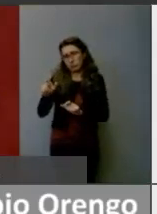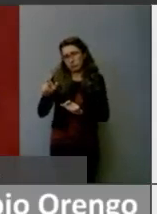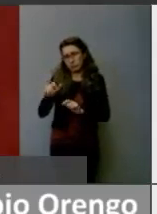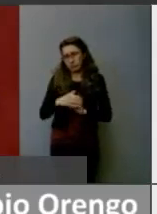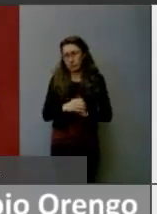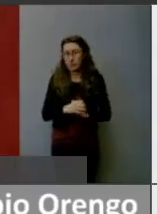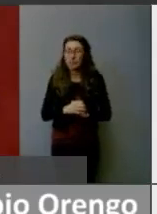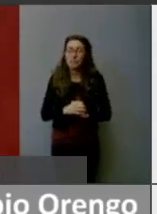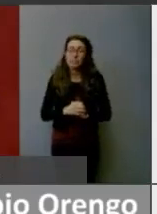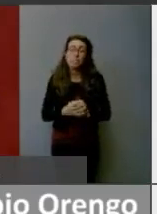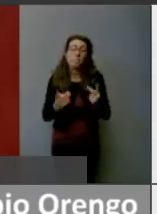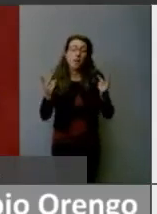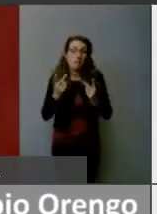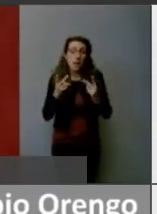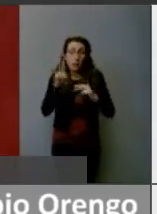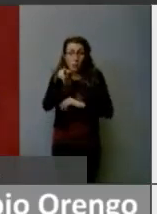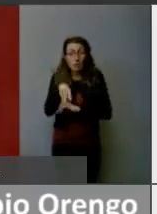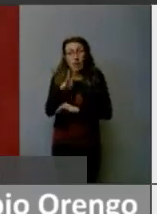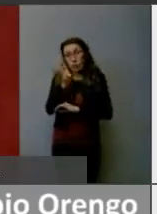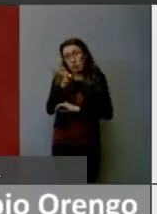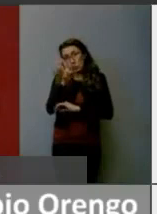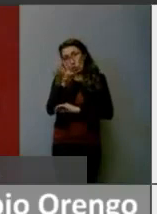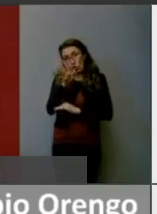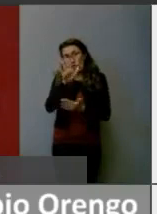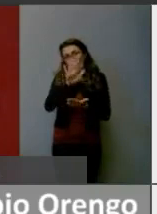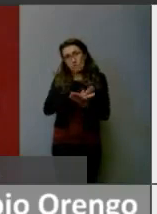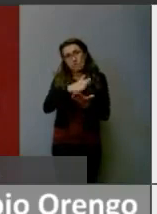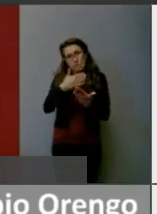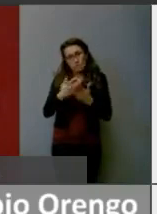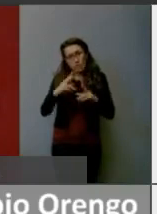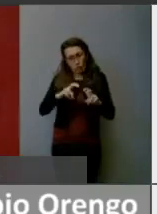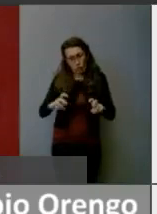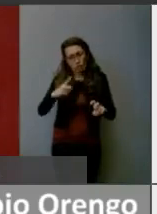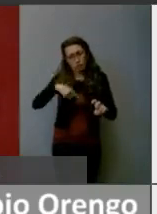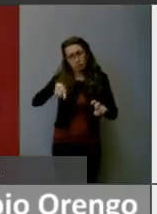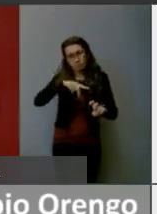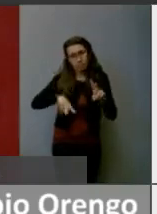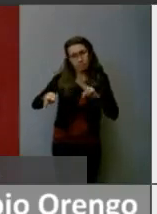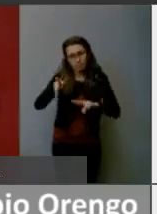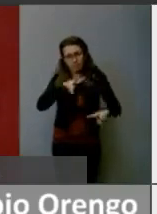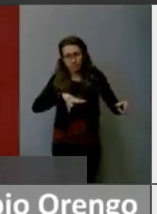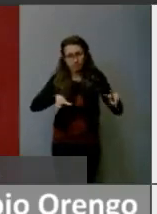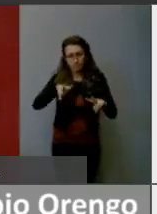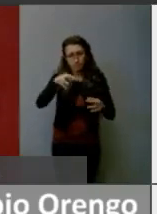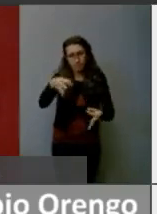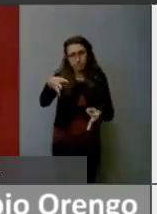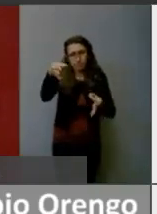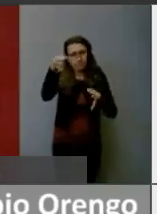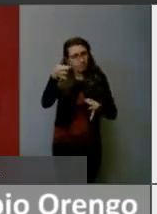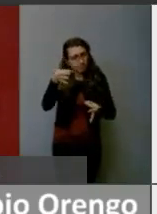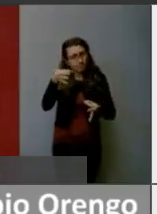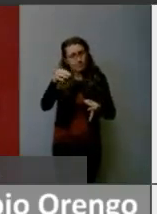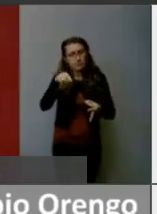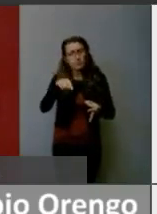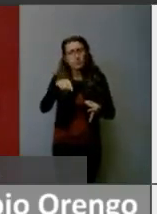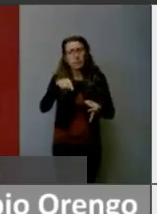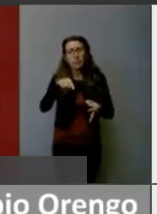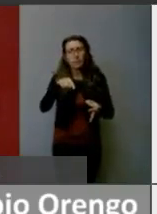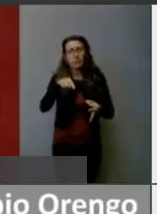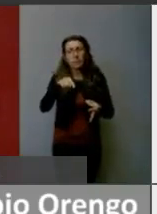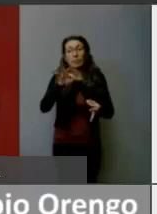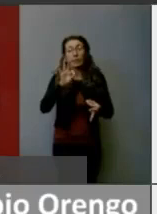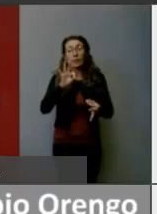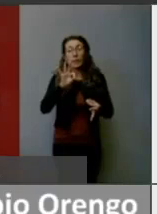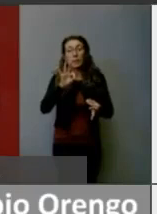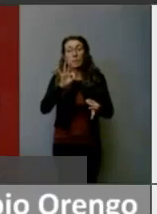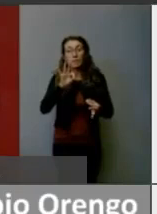la valutazione che era stata fatta e che siamo andati a recuperare nel era quella che un impianto